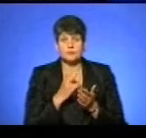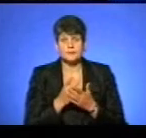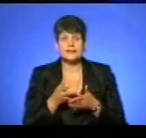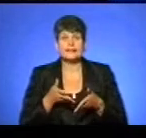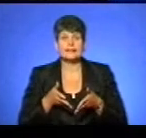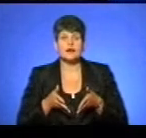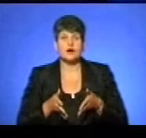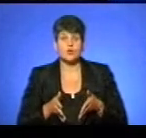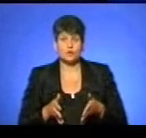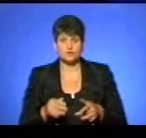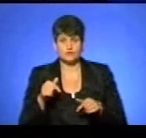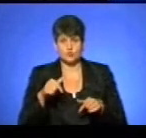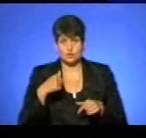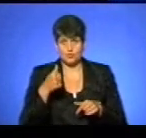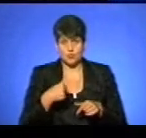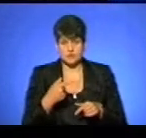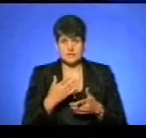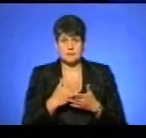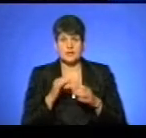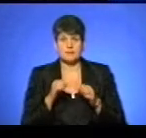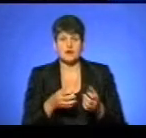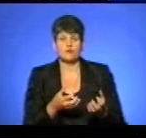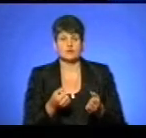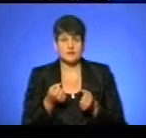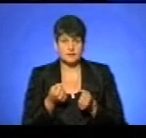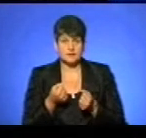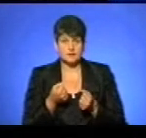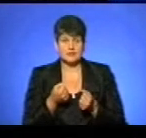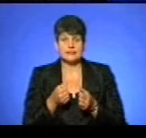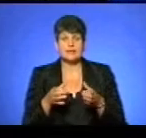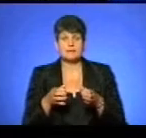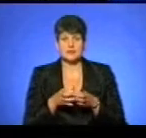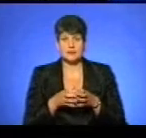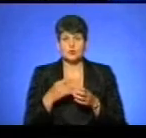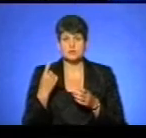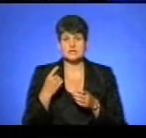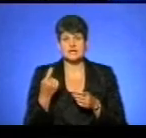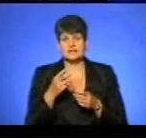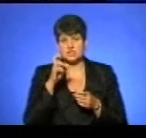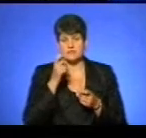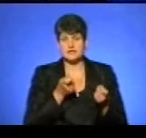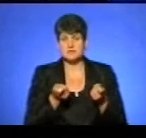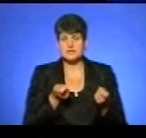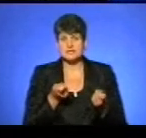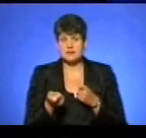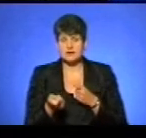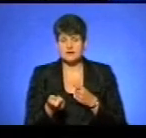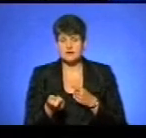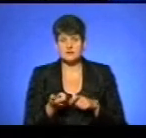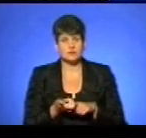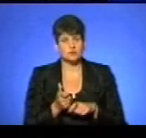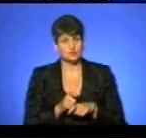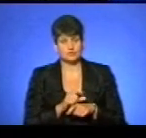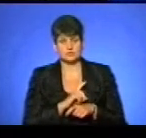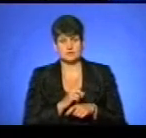народжені в поточному році, мали право отримувати. Департамент і обласна державна адміністрація, я би хотів відмітити досить суттєво